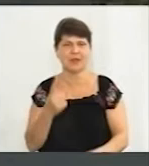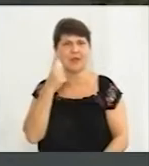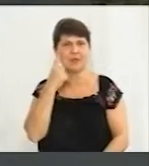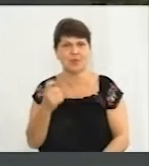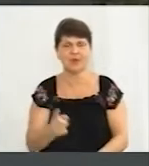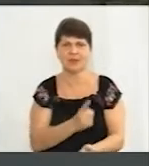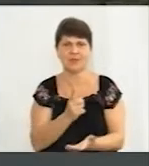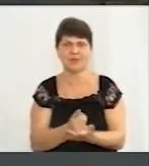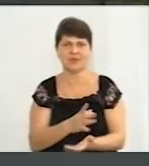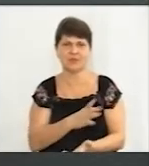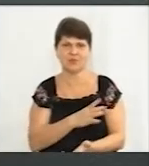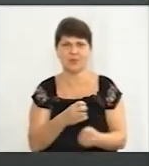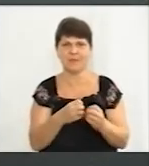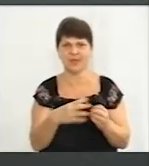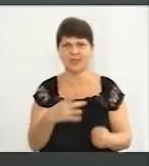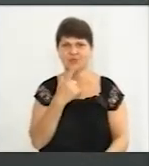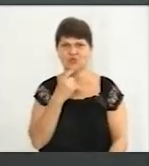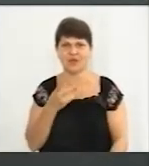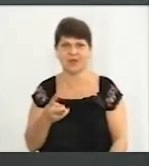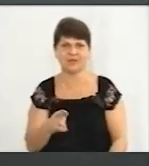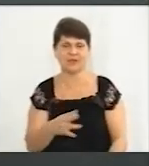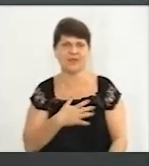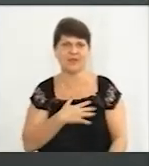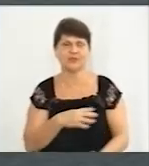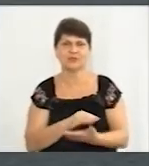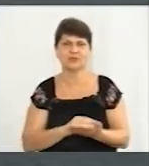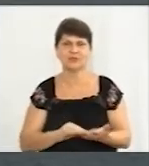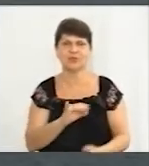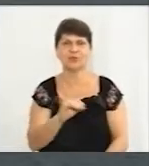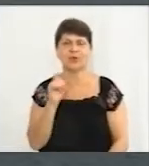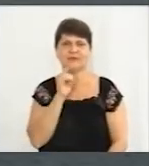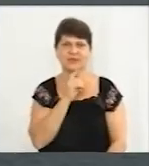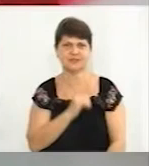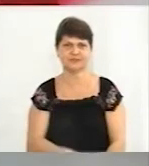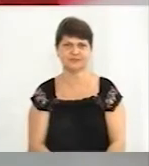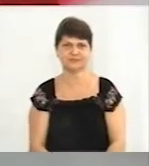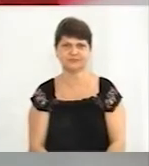має відбутись 15 червня. Ольга Орел, Володимир Черніков. Новини на Суспільному. Вінниця.